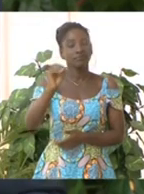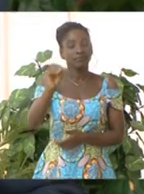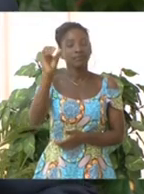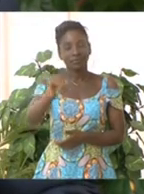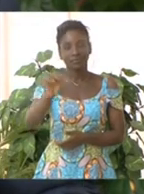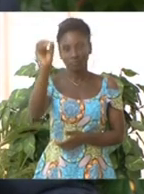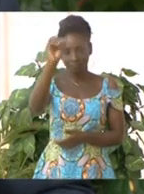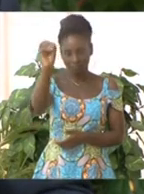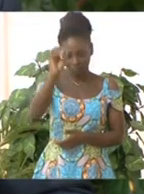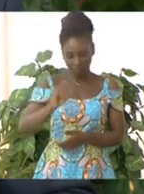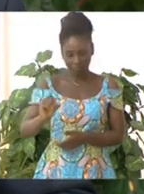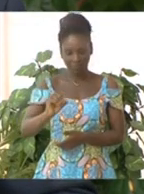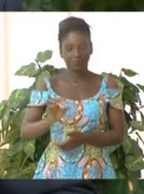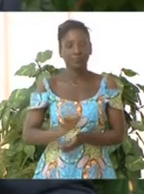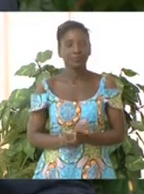0,00%.